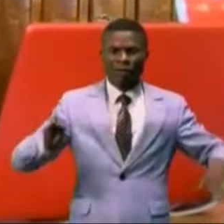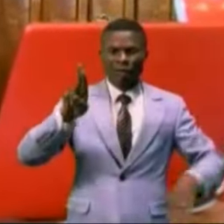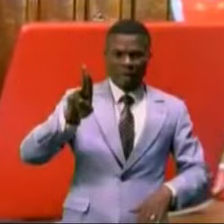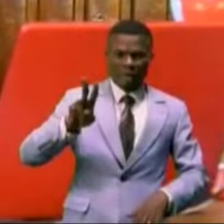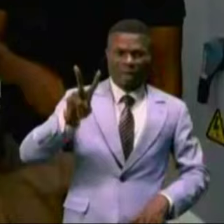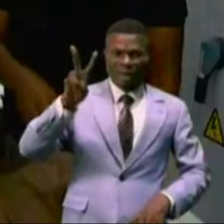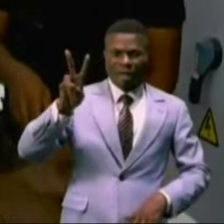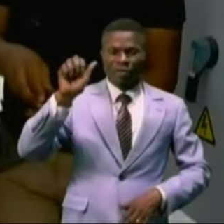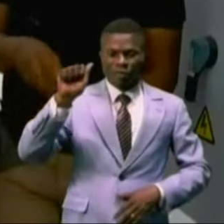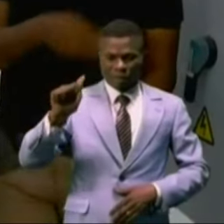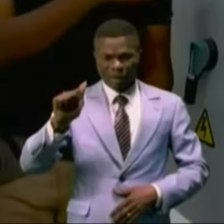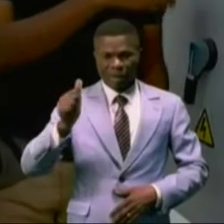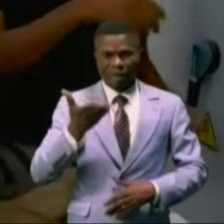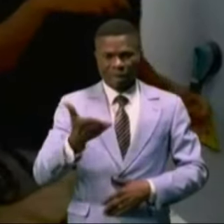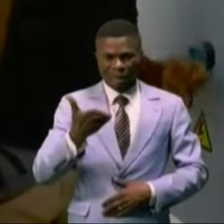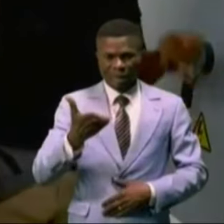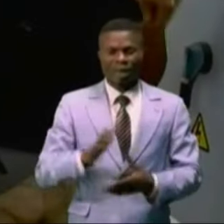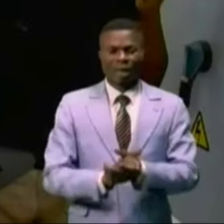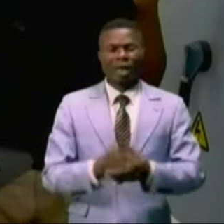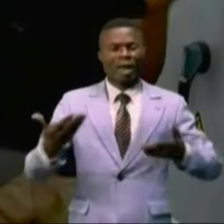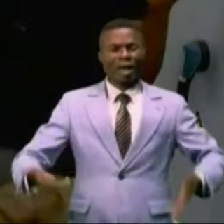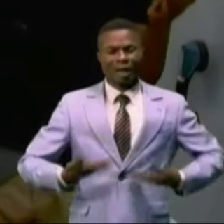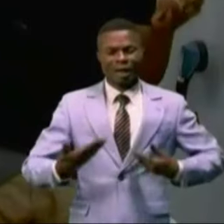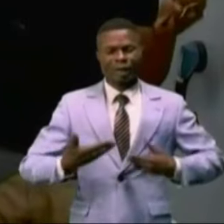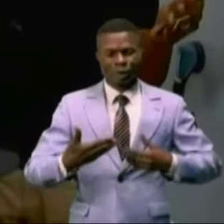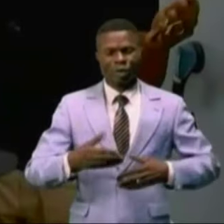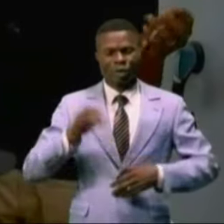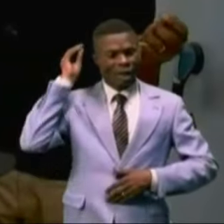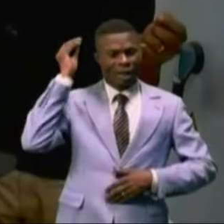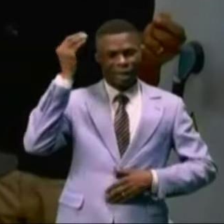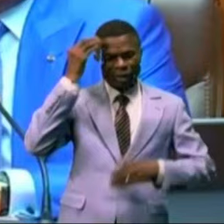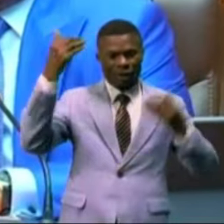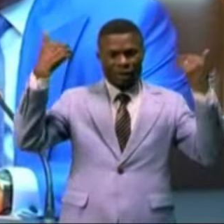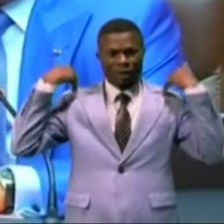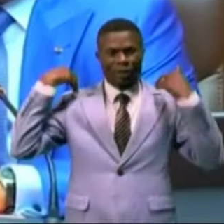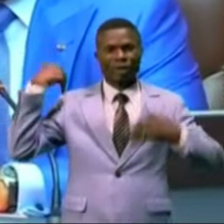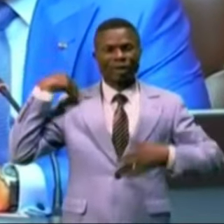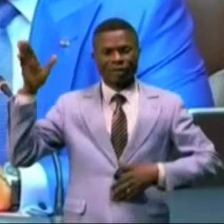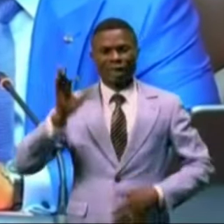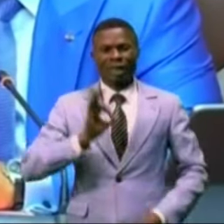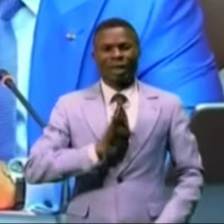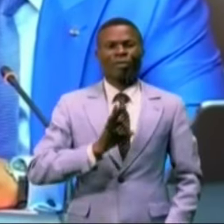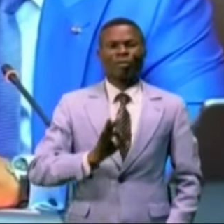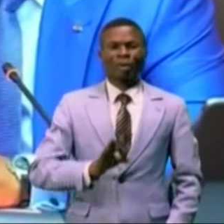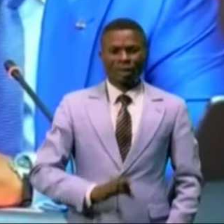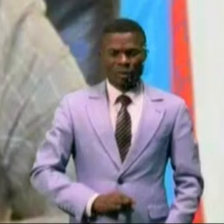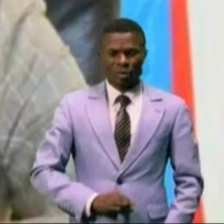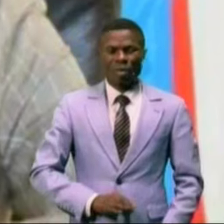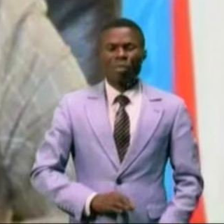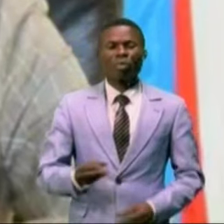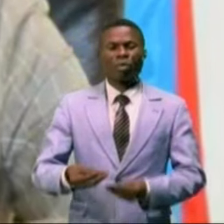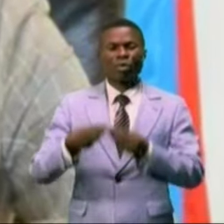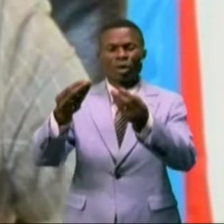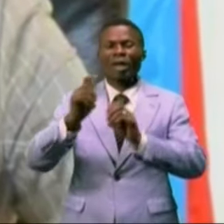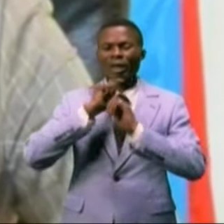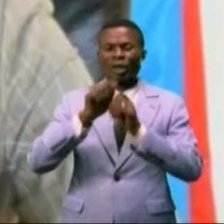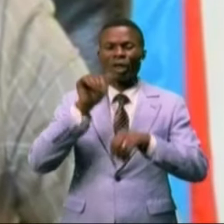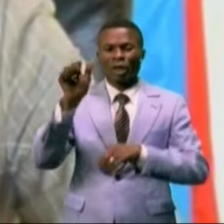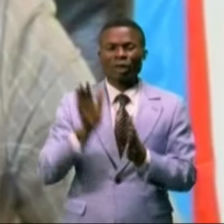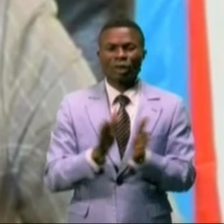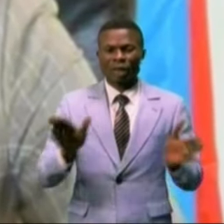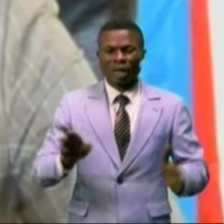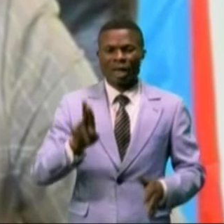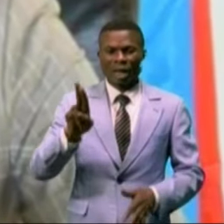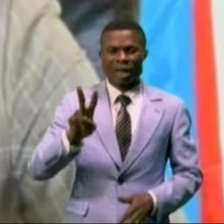Tinyamakabongo Mukeshi, qui a dit toute sa joie et sa reconnaissance au chef de l'État, Félix Antoine Tshisekedi Tshilombo, et le directeur général de la